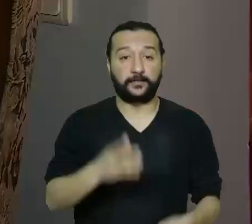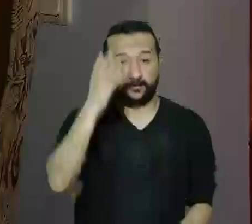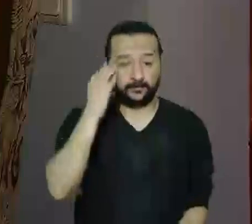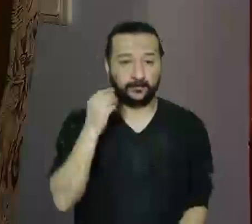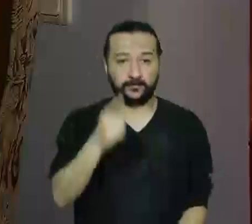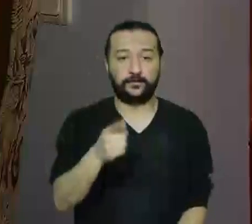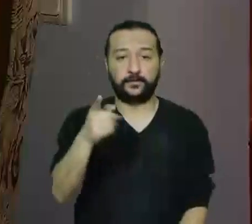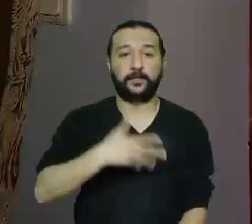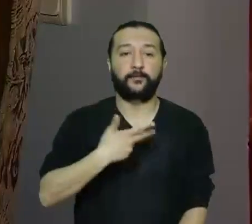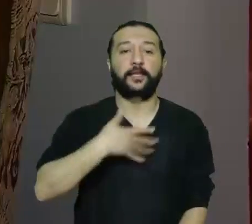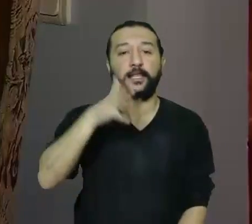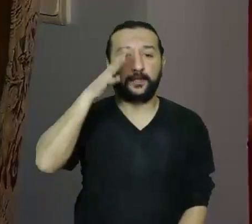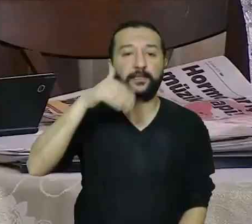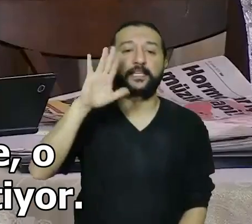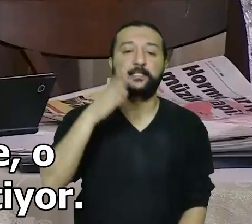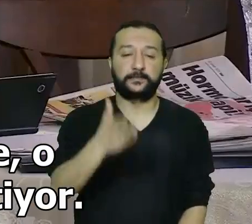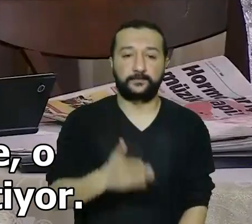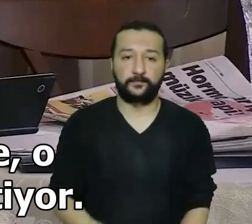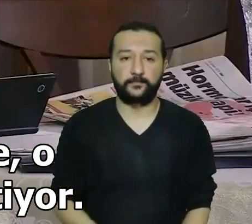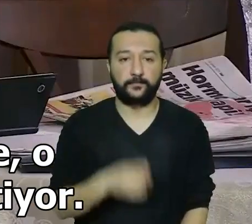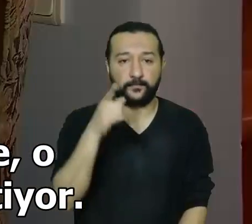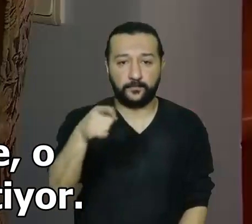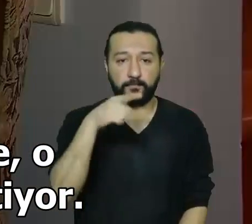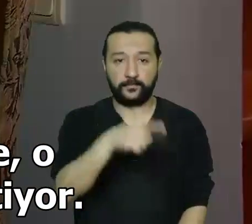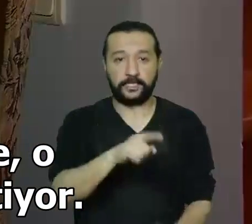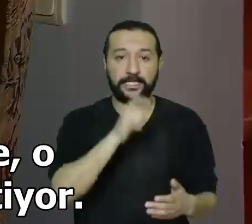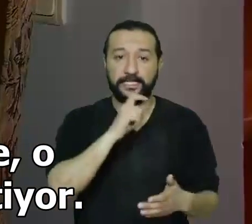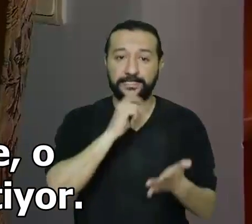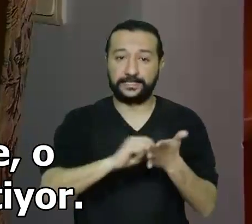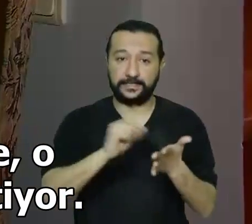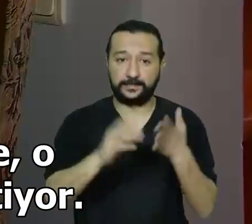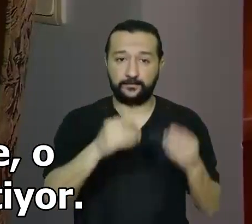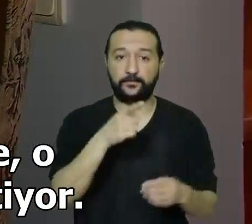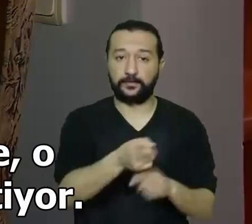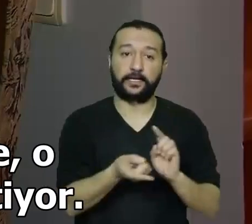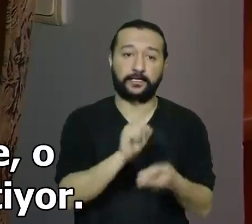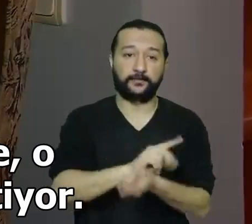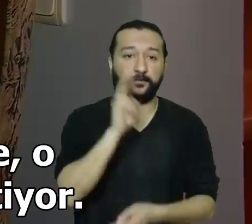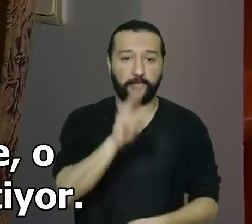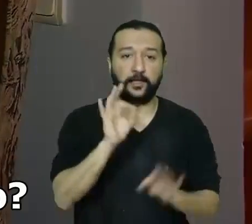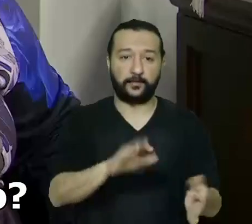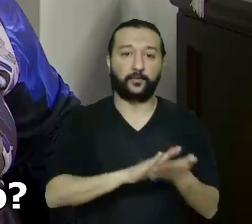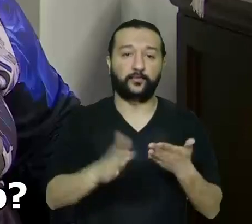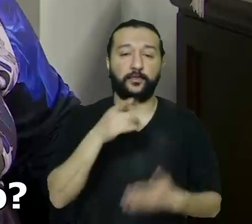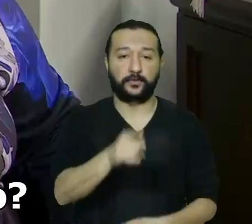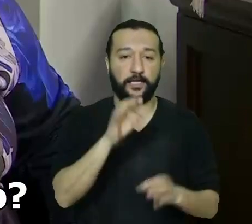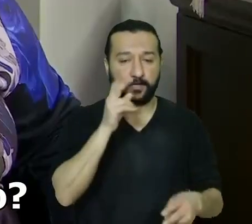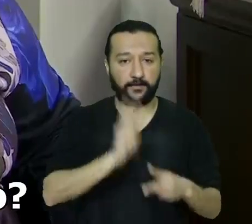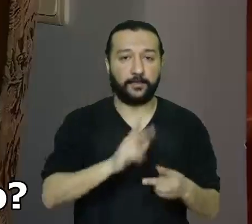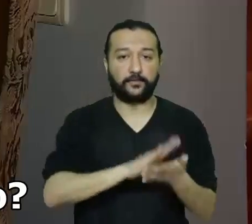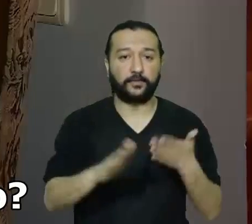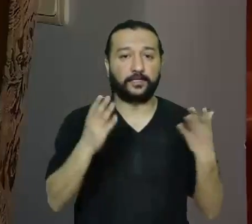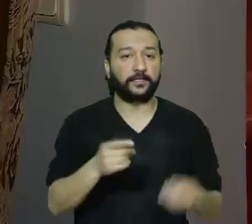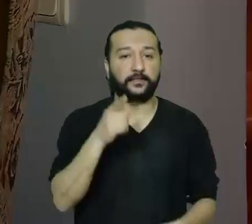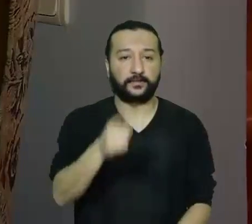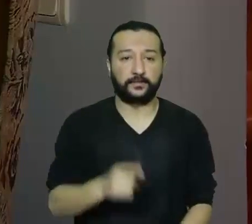öğren. Merak etme, o kadar aptal değiliz herhalde. Sen oraya yanlış yazsan bile o karşıdan görüp hemen düzeltiyor. Hemen düzeltiyor.